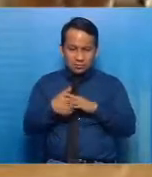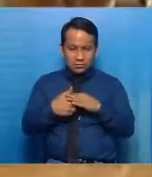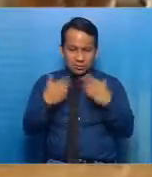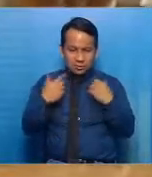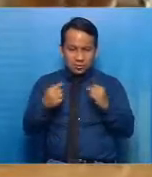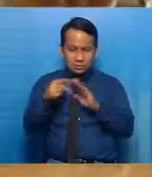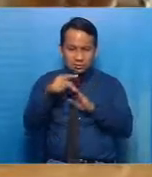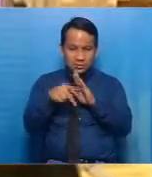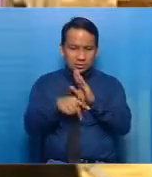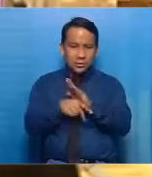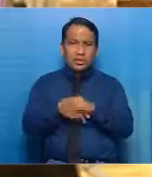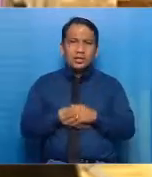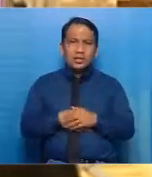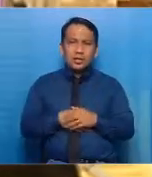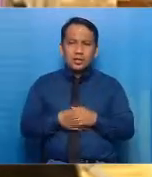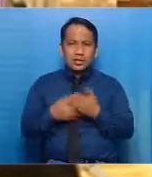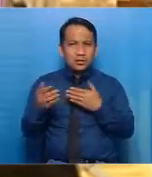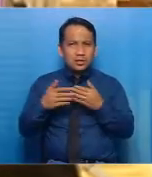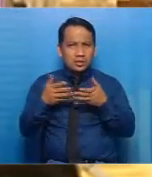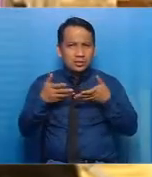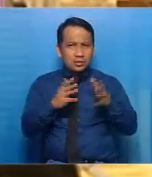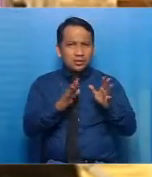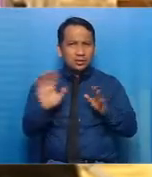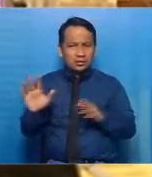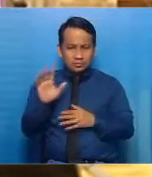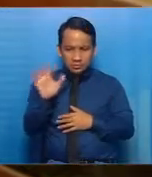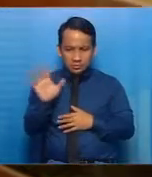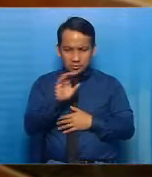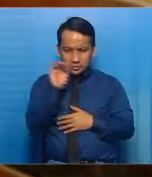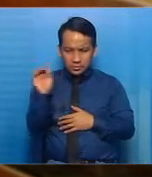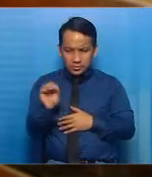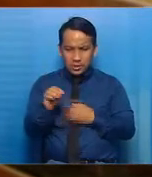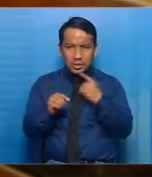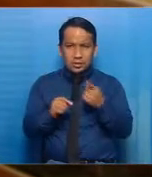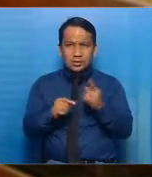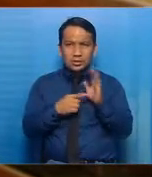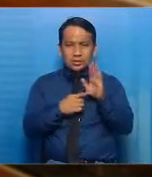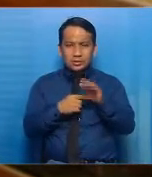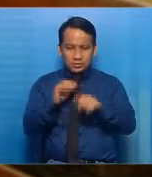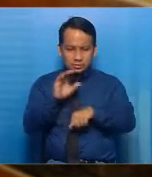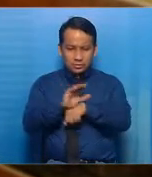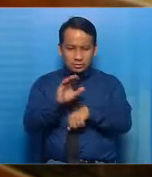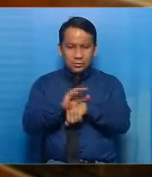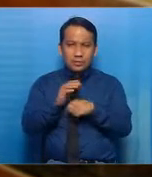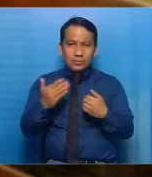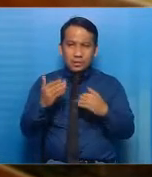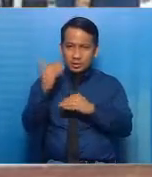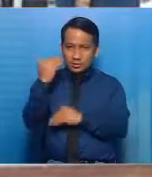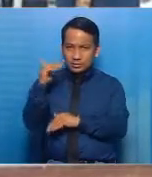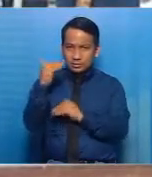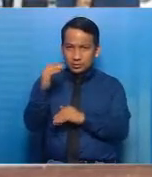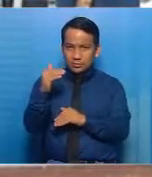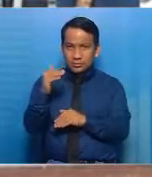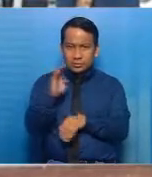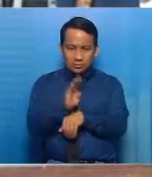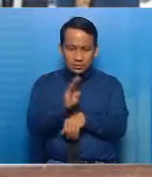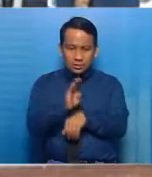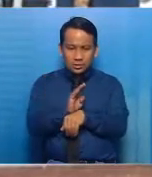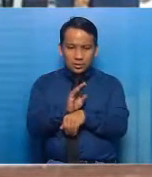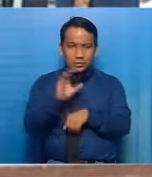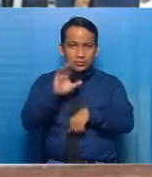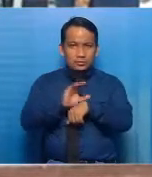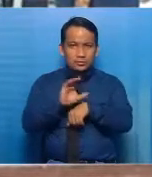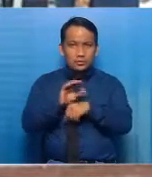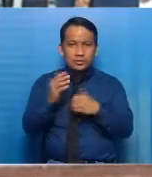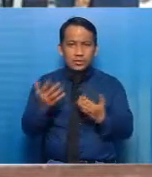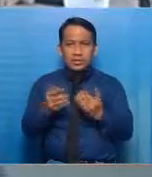health protocols. At kahit pinayagan na 50% capacity sa mga simbahan, dilimitahan pa rin ng Baclaran Church ang dami ng